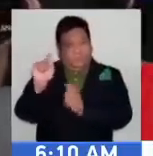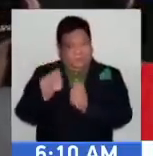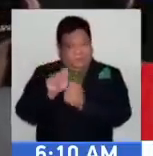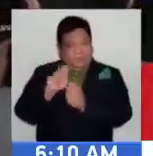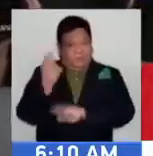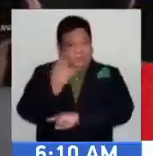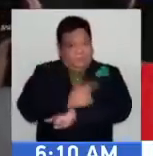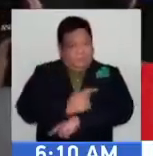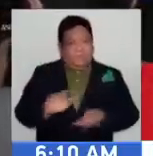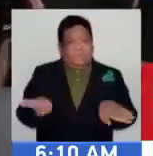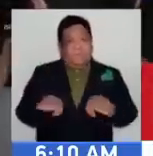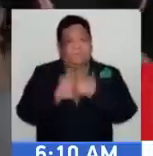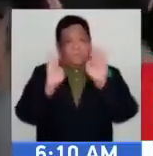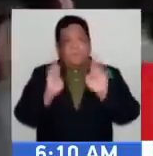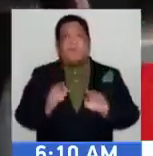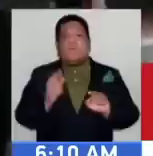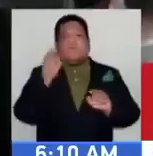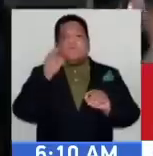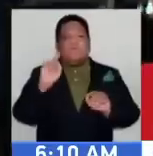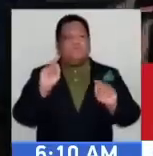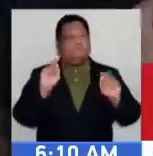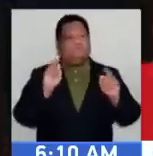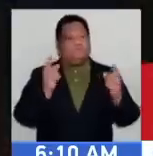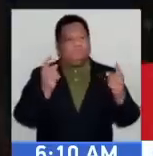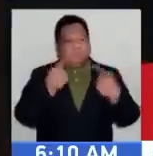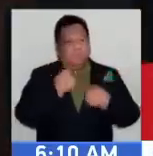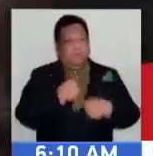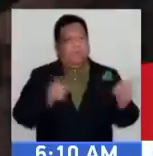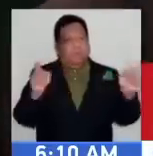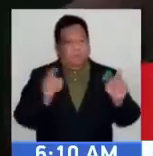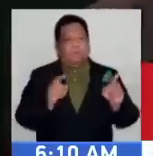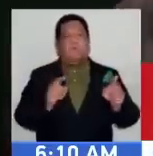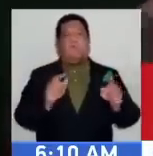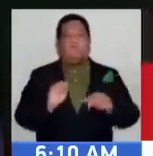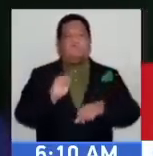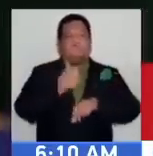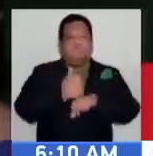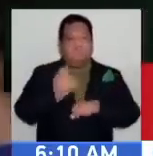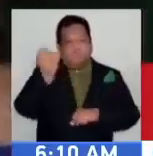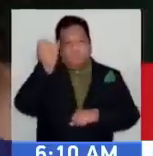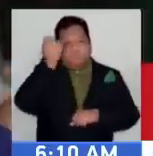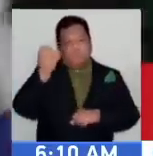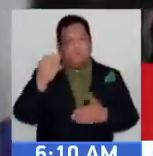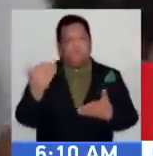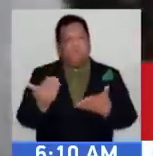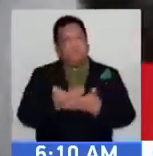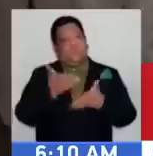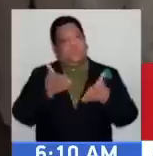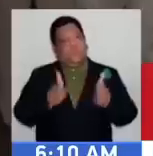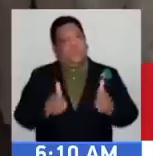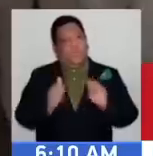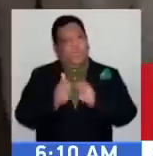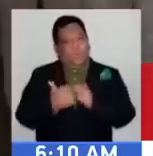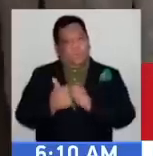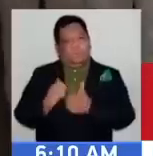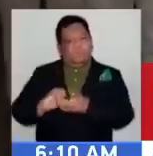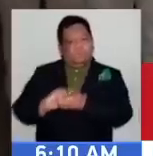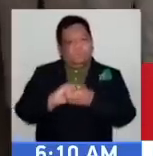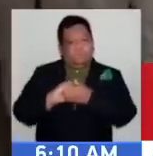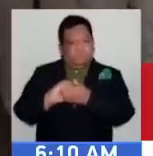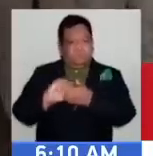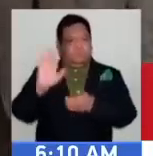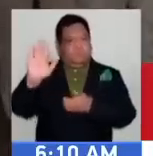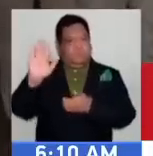Schuman Declaration na nagtakda ng ideya ng isang bagong anyo ng pagtutulungan ng mga bansa sa Europa at alisin sa